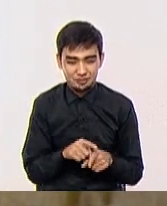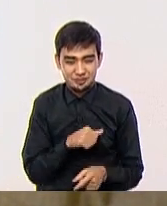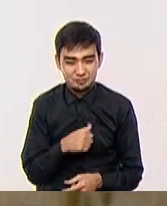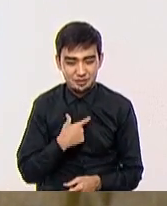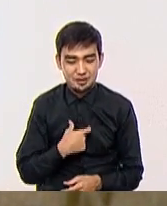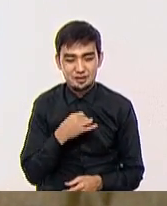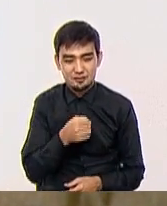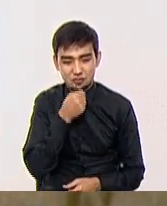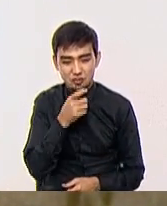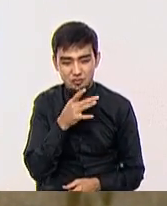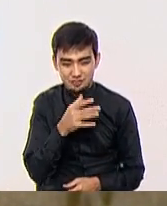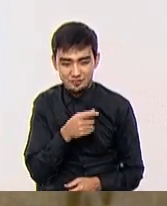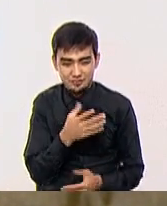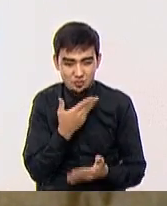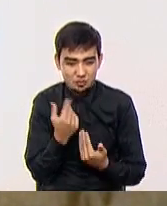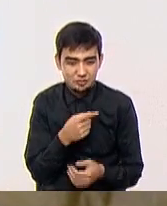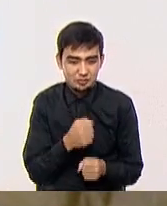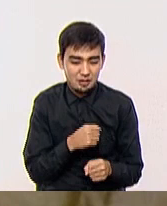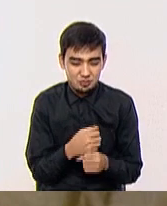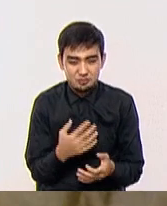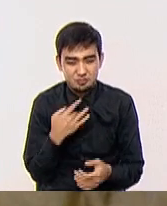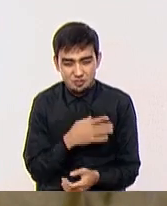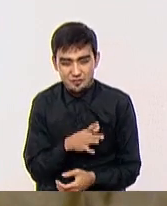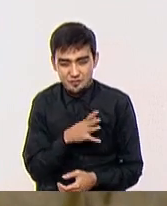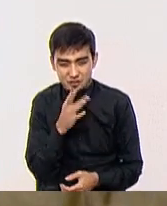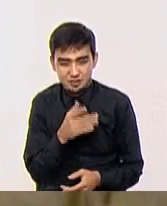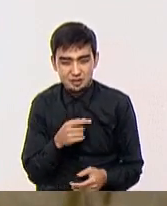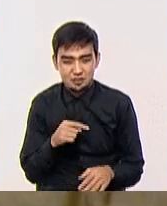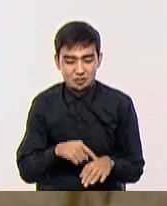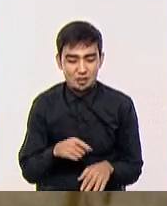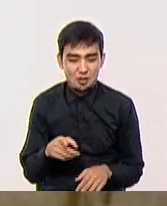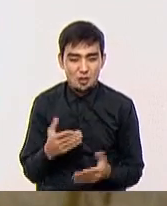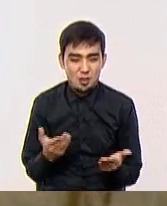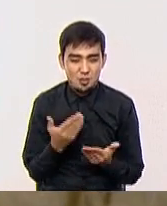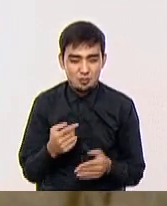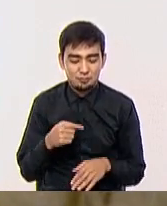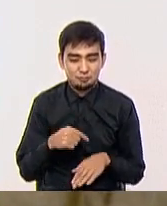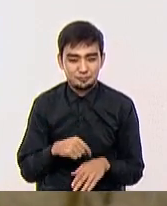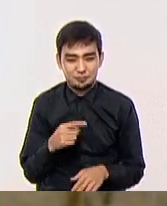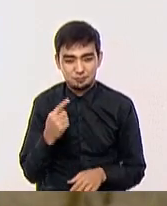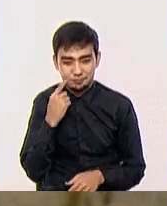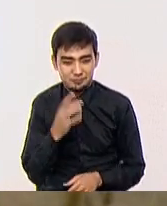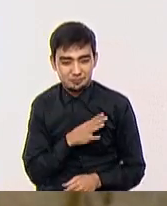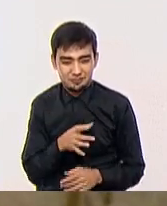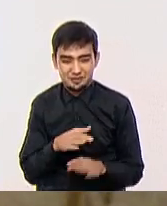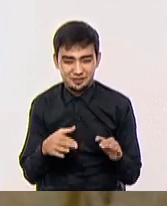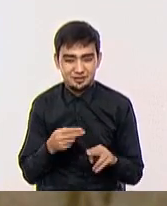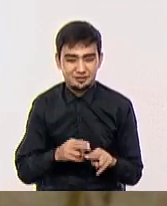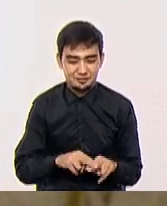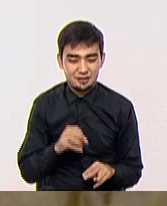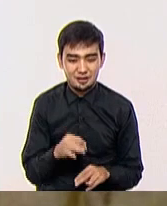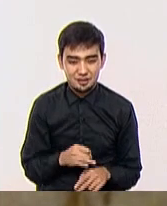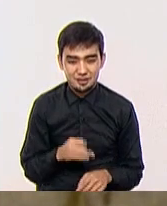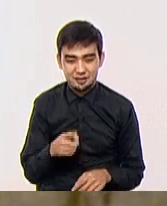У взрослых времени на них нет, они достаточно очень чувствительны, легко ранимы, уже вступают в взрослую жизнь. И